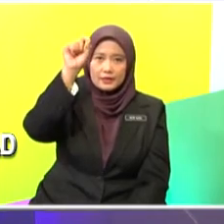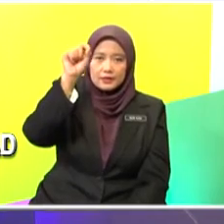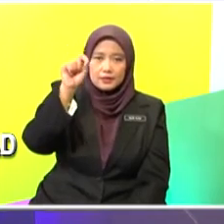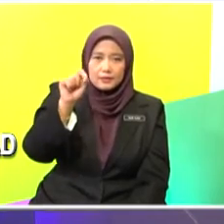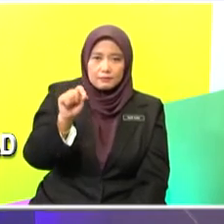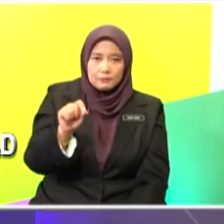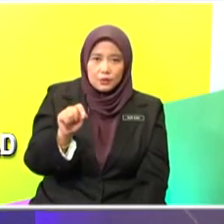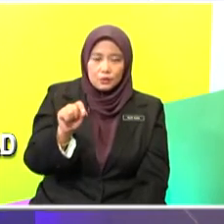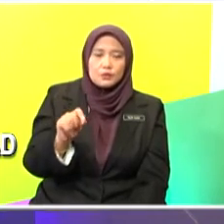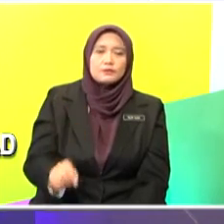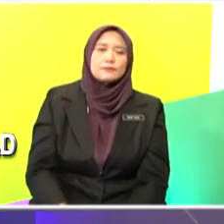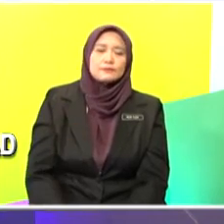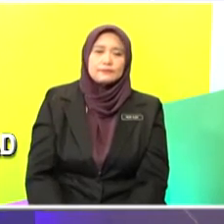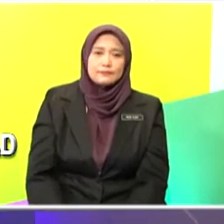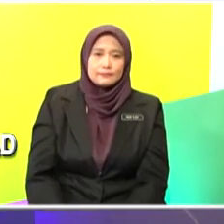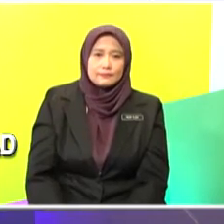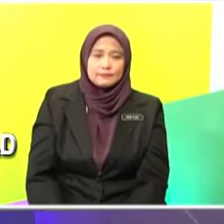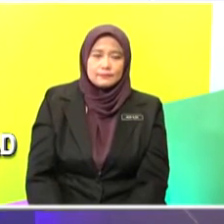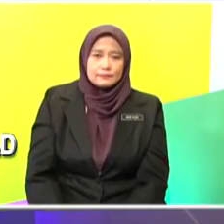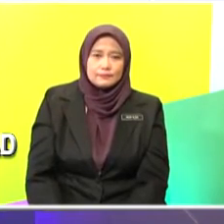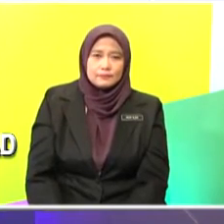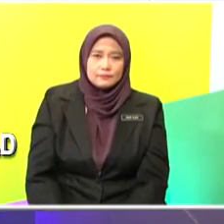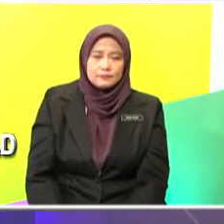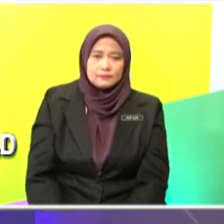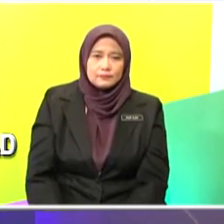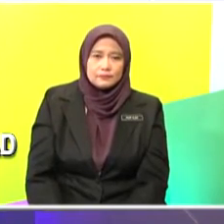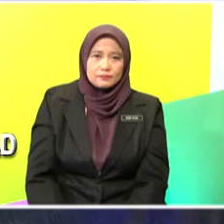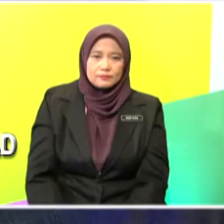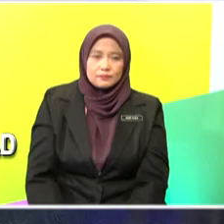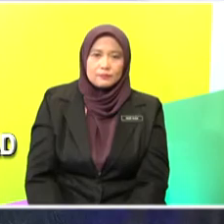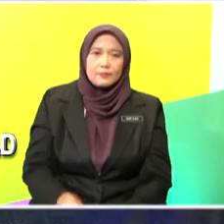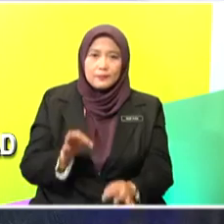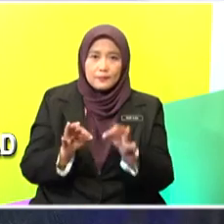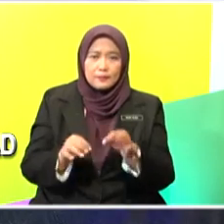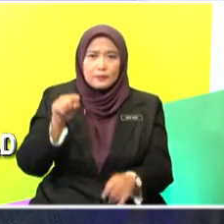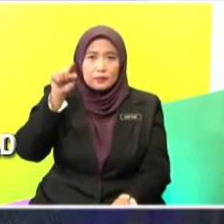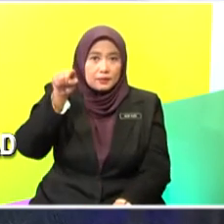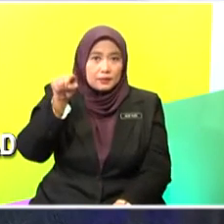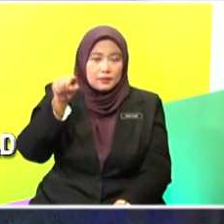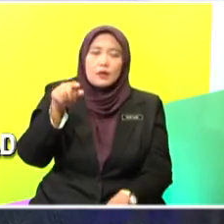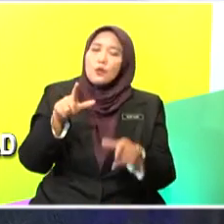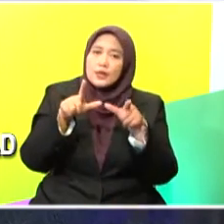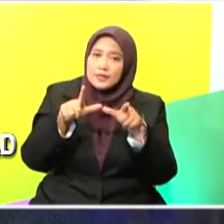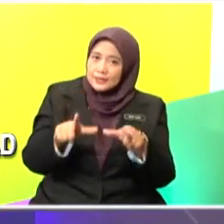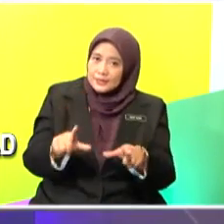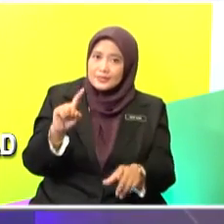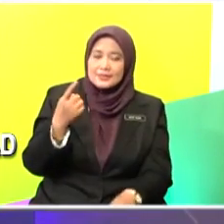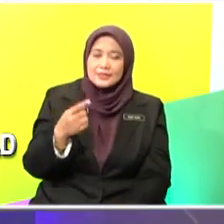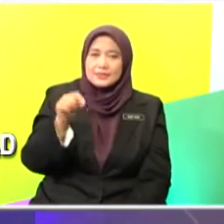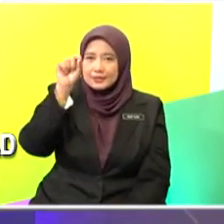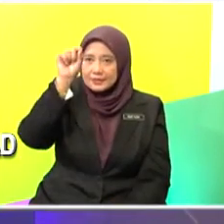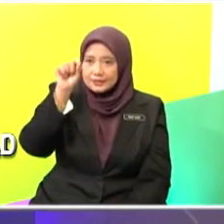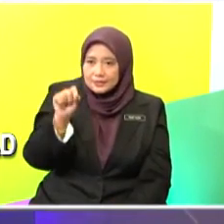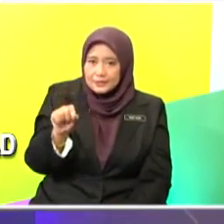ke bawah. Okey, kalau titik, cikgu? Titik, Hakim letaklah titik. I dia ada